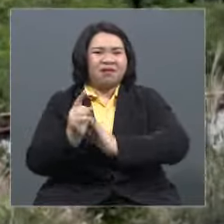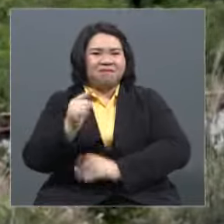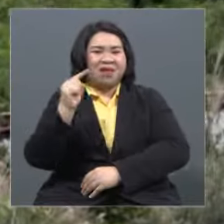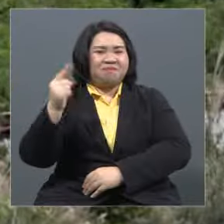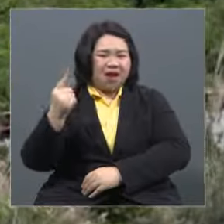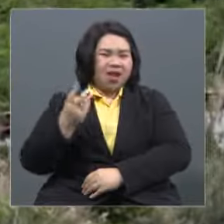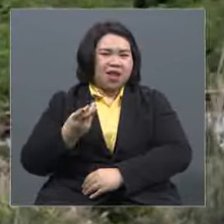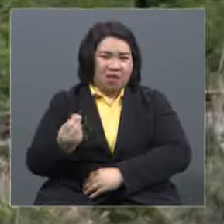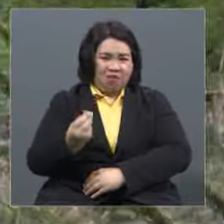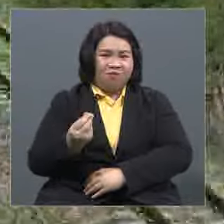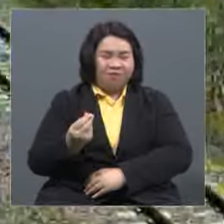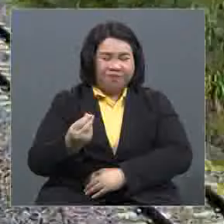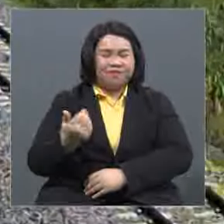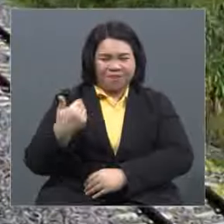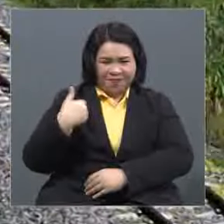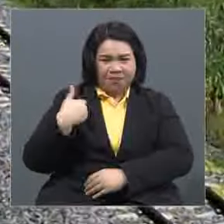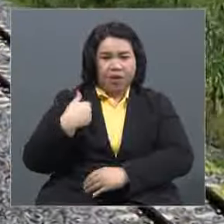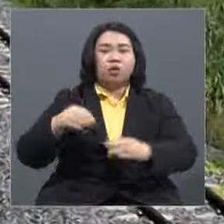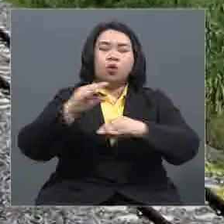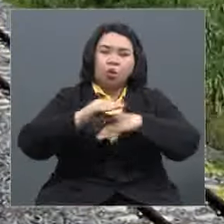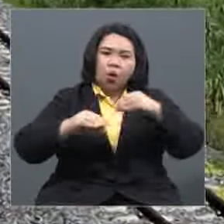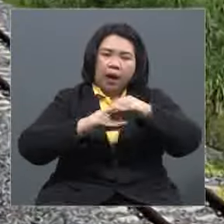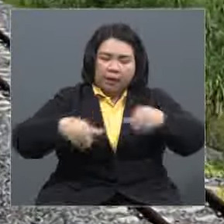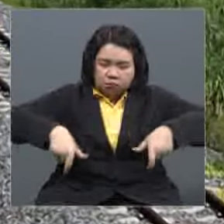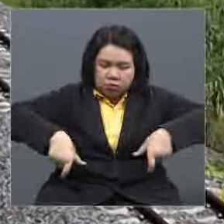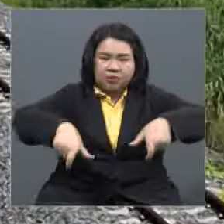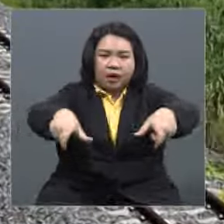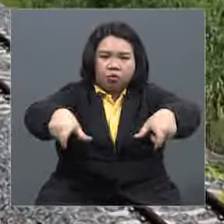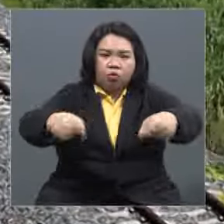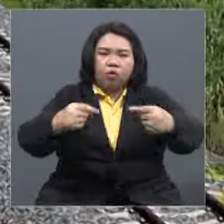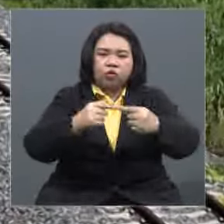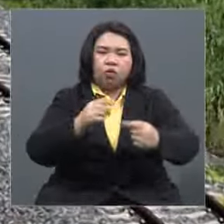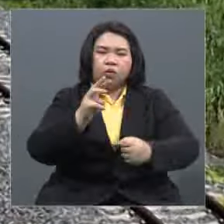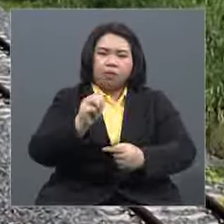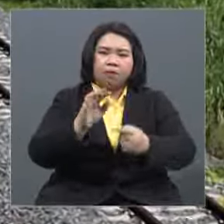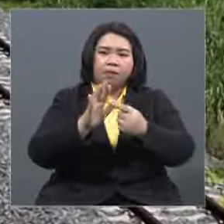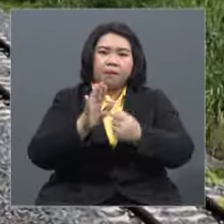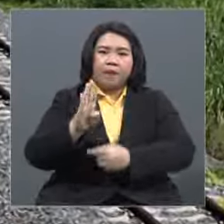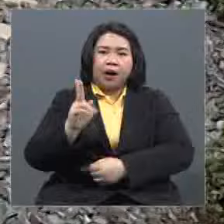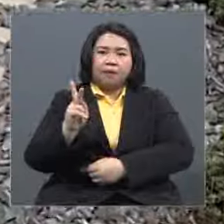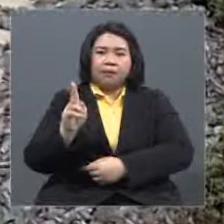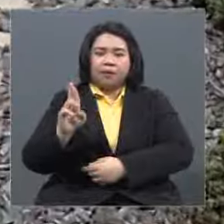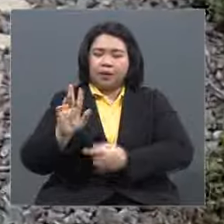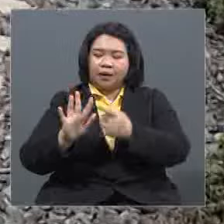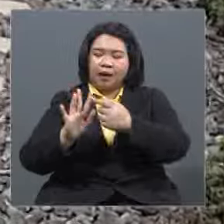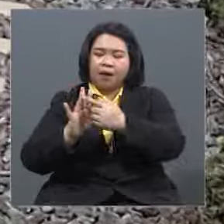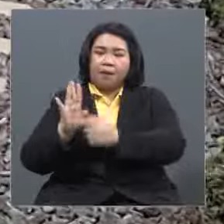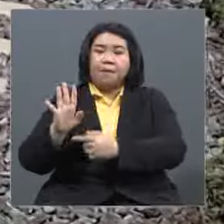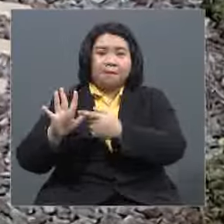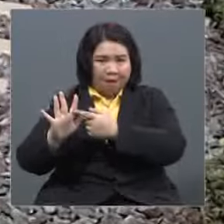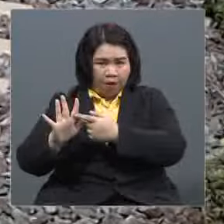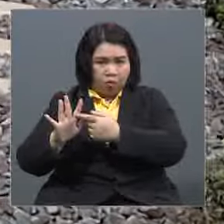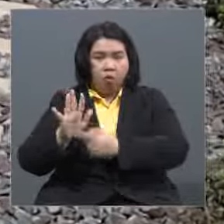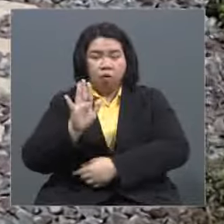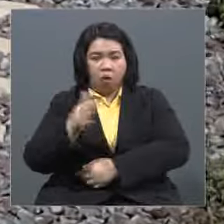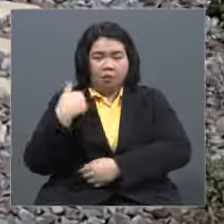ความเจริญสู่ภูมิภาคมีโครงการรถไฟทางคู่ช่วงมาบกระเบาชุมทางถนนจีระเป็นโครงการพัฒนารถ